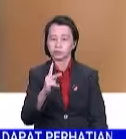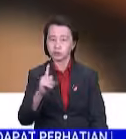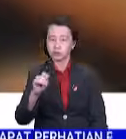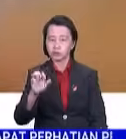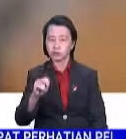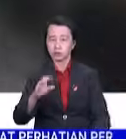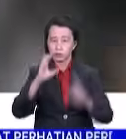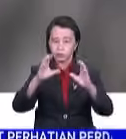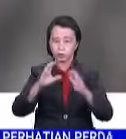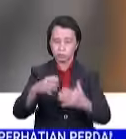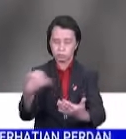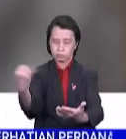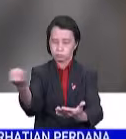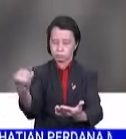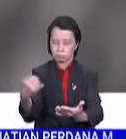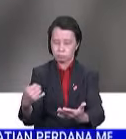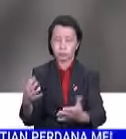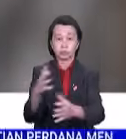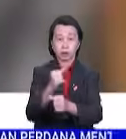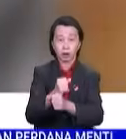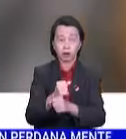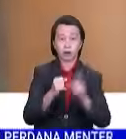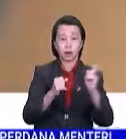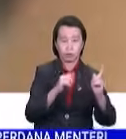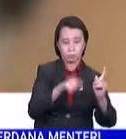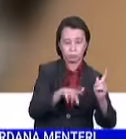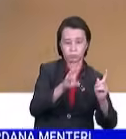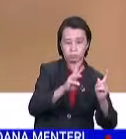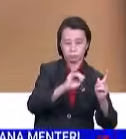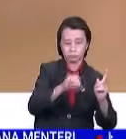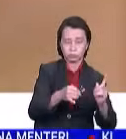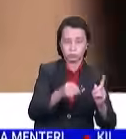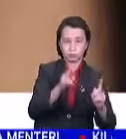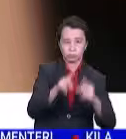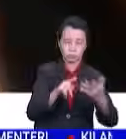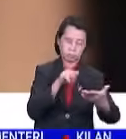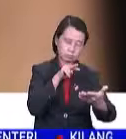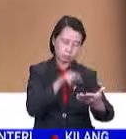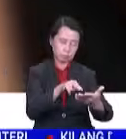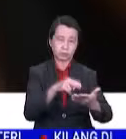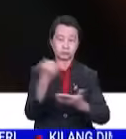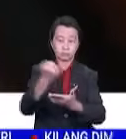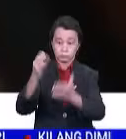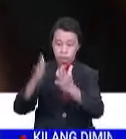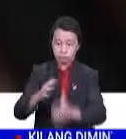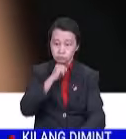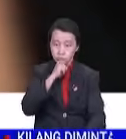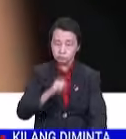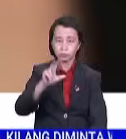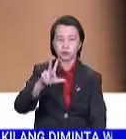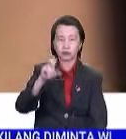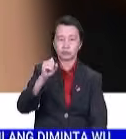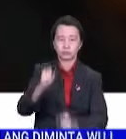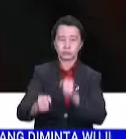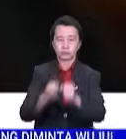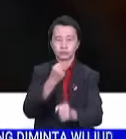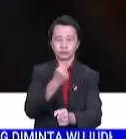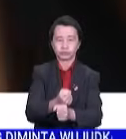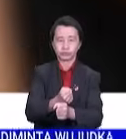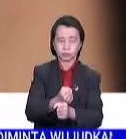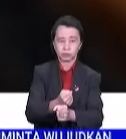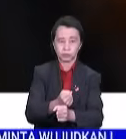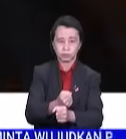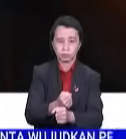Charlie dilatar meraih lebih satu potongan 6juta tontonan pelukis berusia Tigapuluh tahun Muhammad nursa